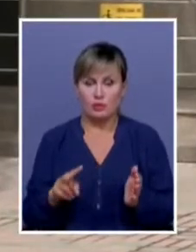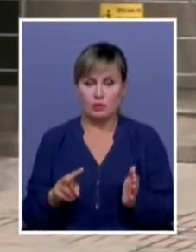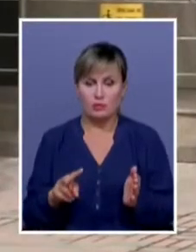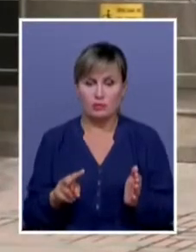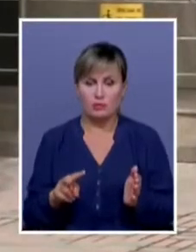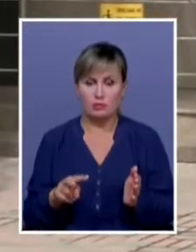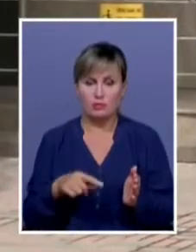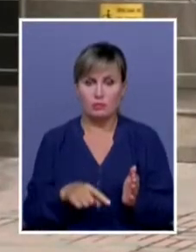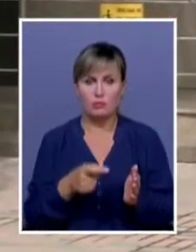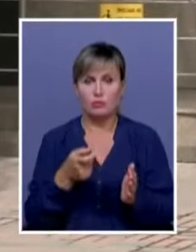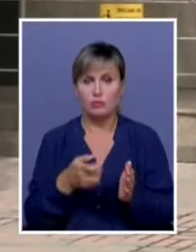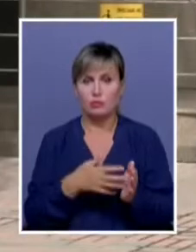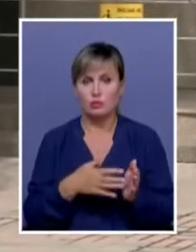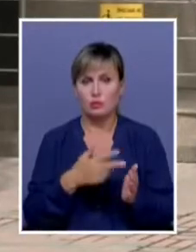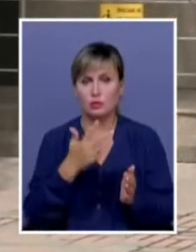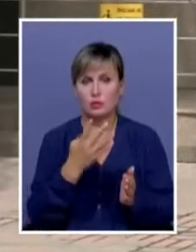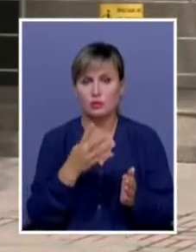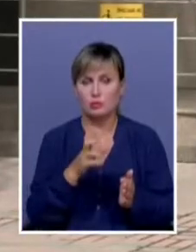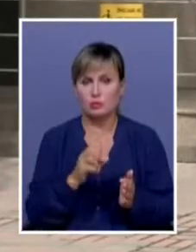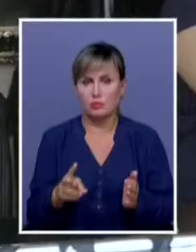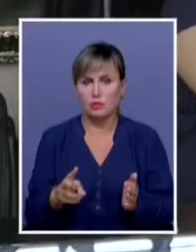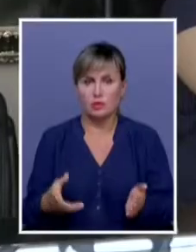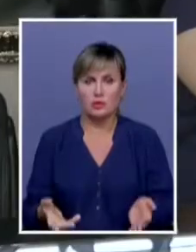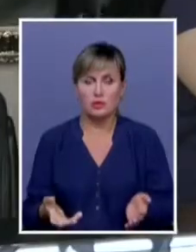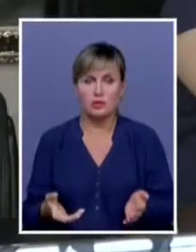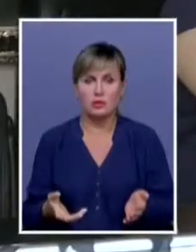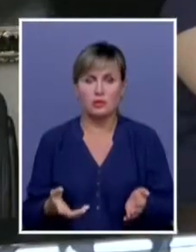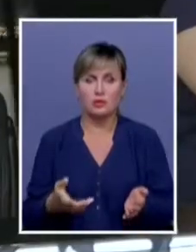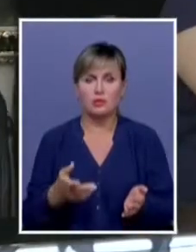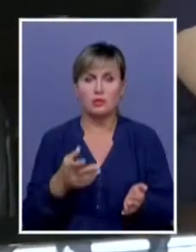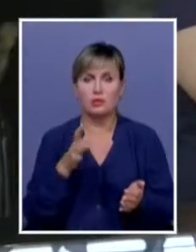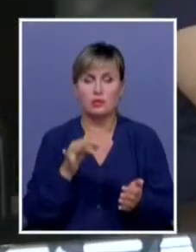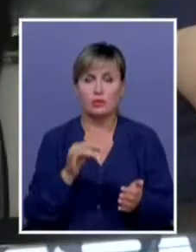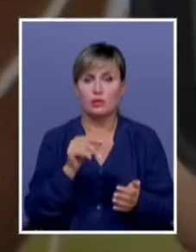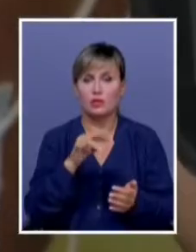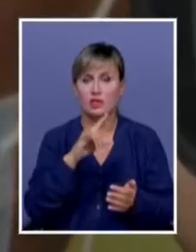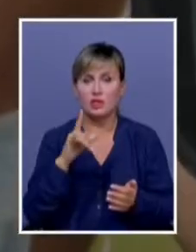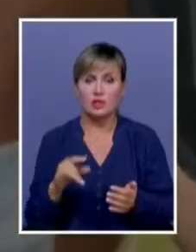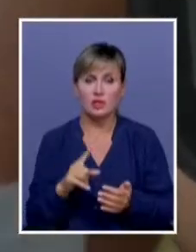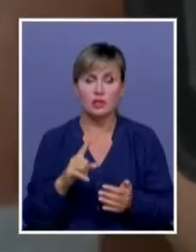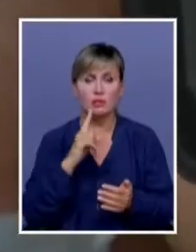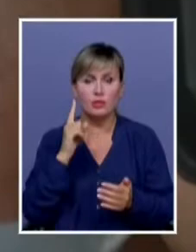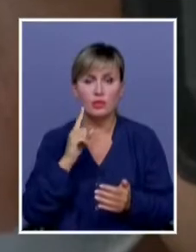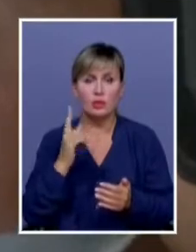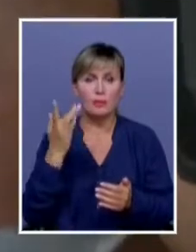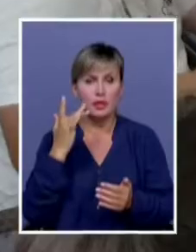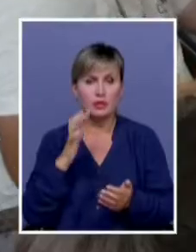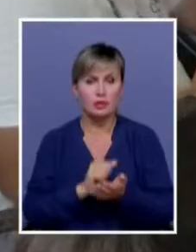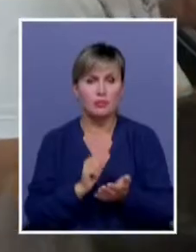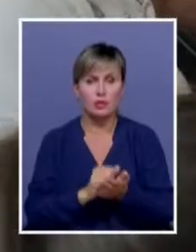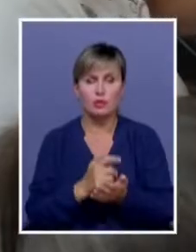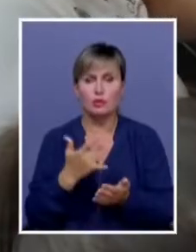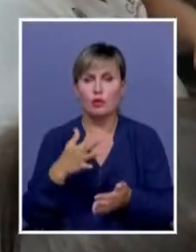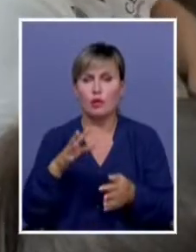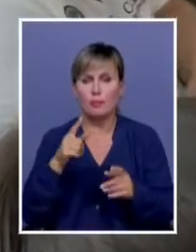сути, не дотягивает 3-4 балла, чтобы поступить на грант. Не прошел на грант и Чингис Сериков. Юноша неоднократно занимал призовые места